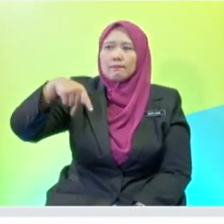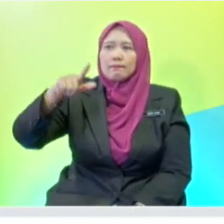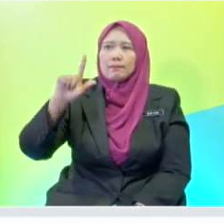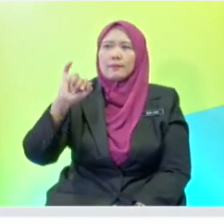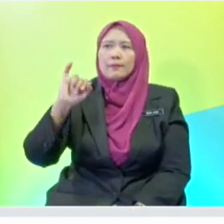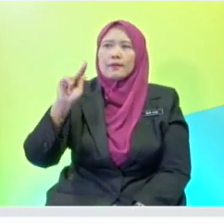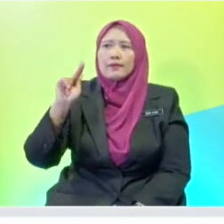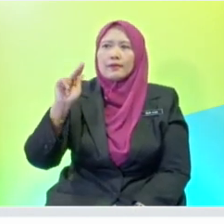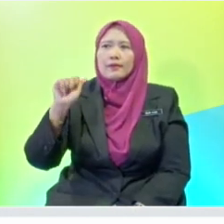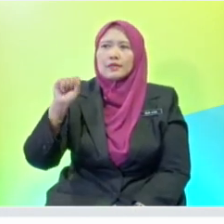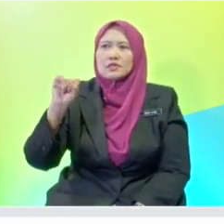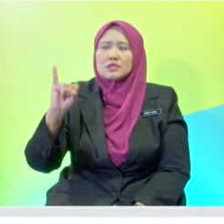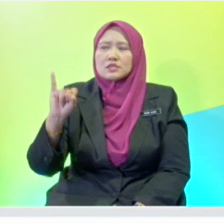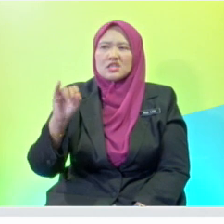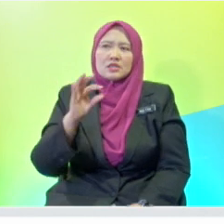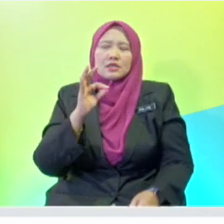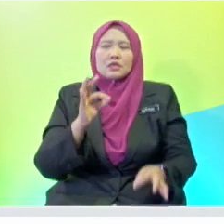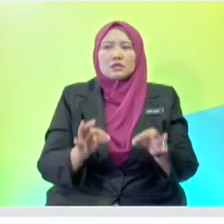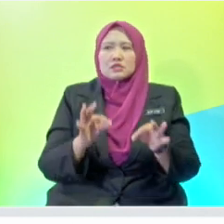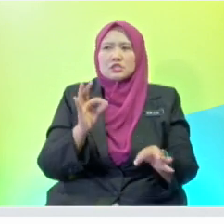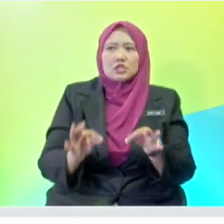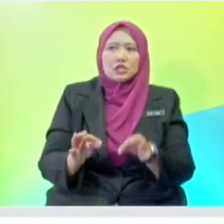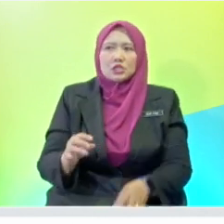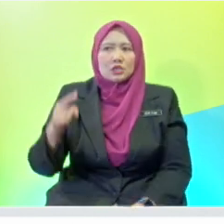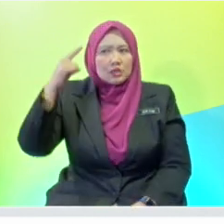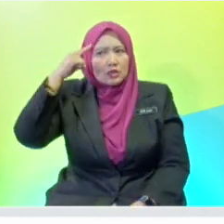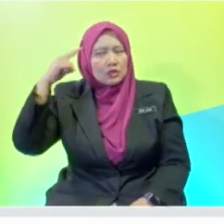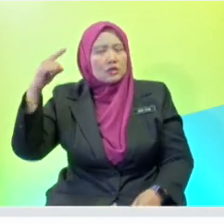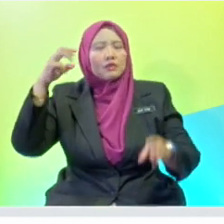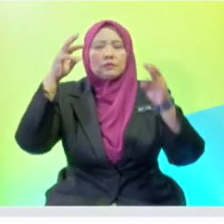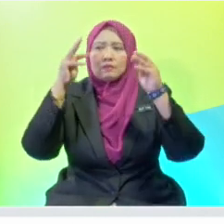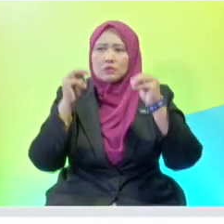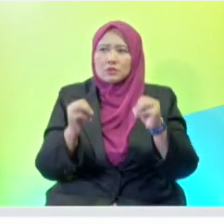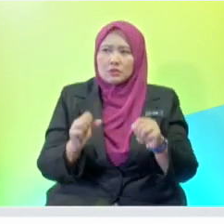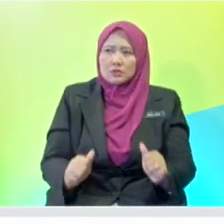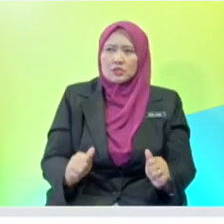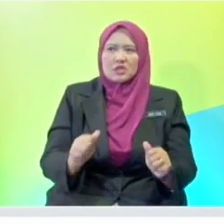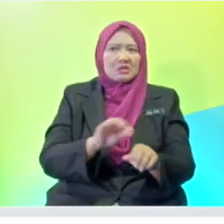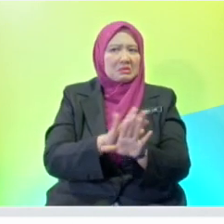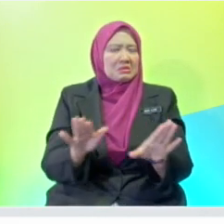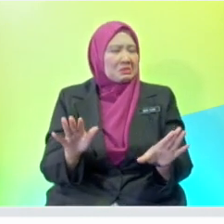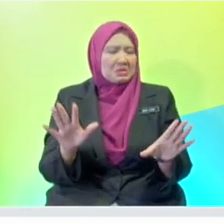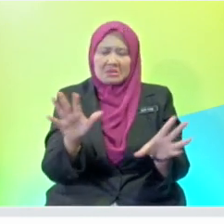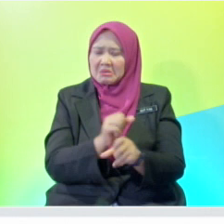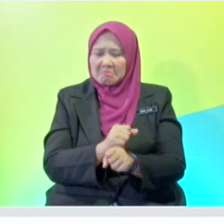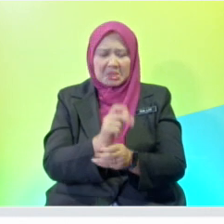Activity yang dicadangkan ialah kita boleh melakukan activity menggunakan